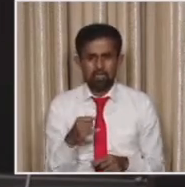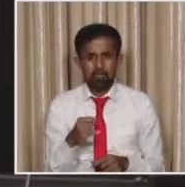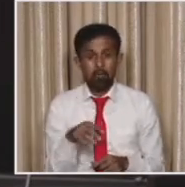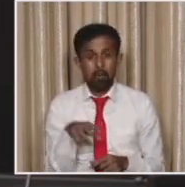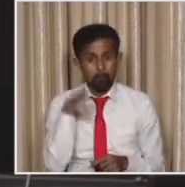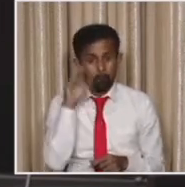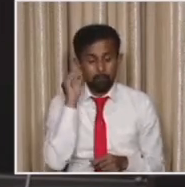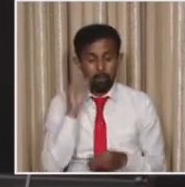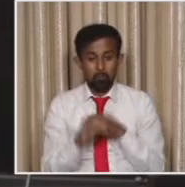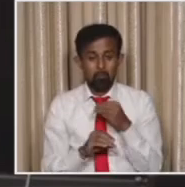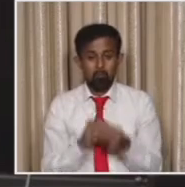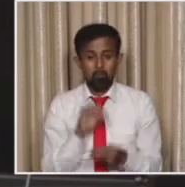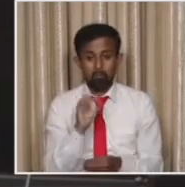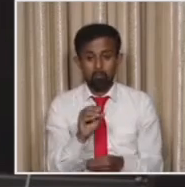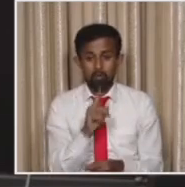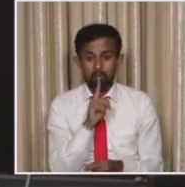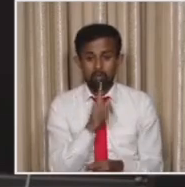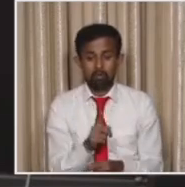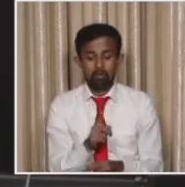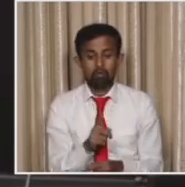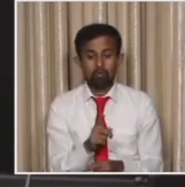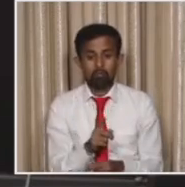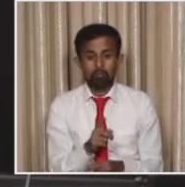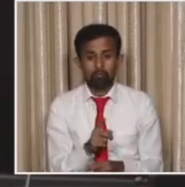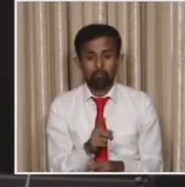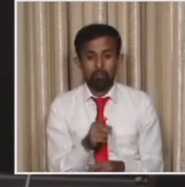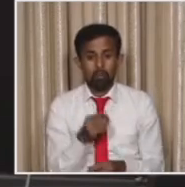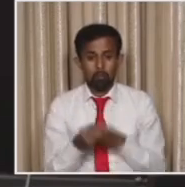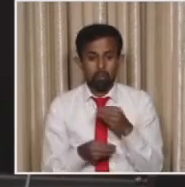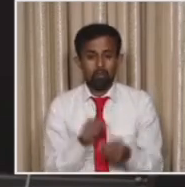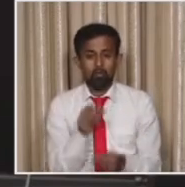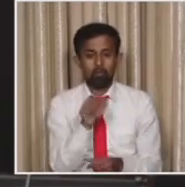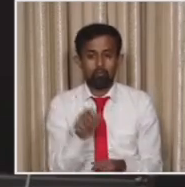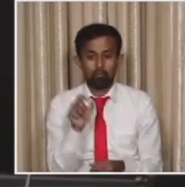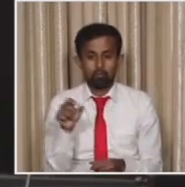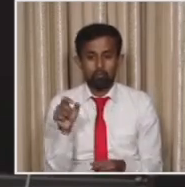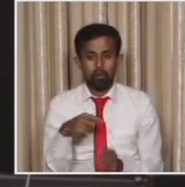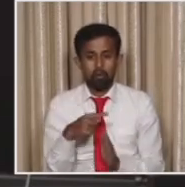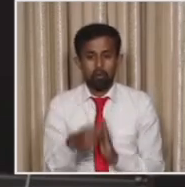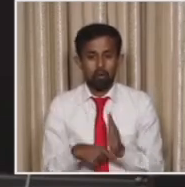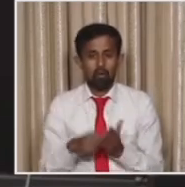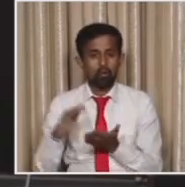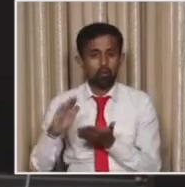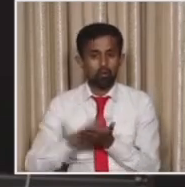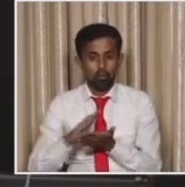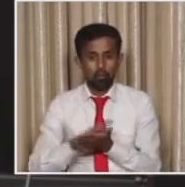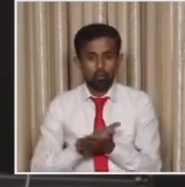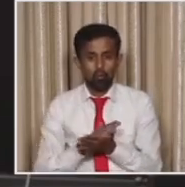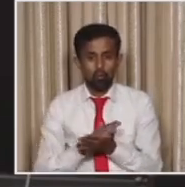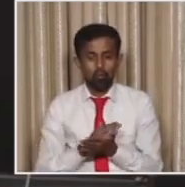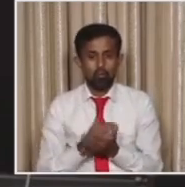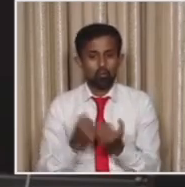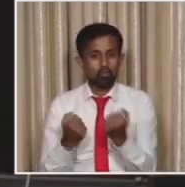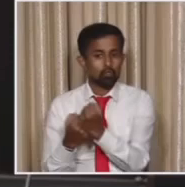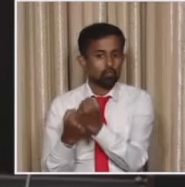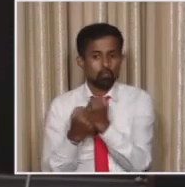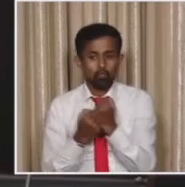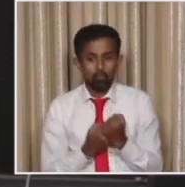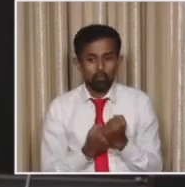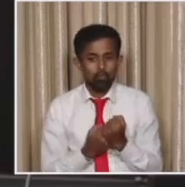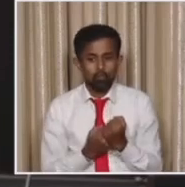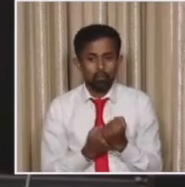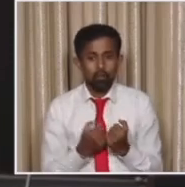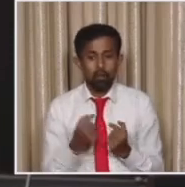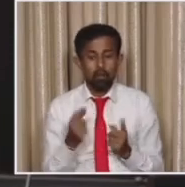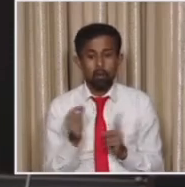පිළිගන්න ඕනේ ආයෝජකයෝ කියන්නේ ගරු නියෝජ්‍ය කතානායකතුමනි බිස්නස් කාර්. ලංකාවට උදව් කරන ආධාර දෙන කොම්පැනි කවුරුත් පෝට්